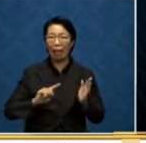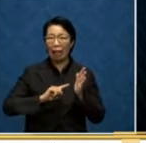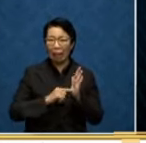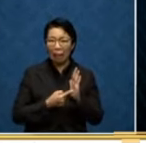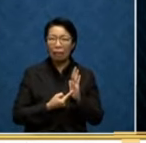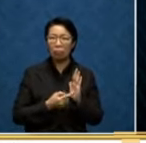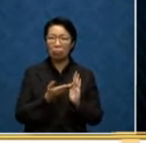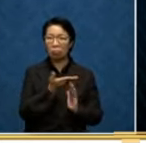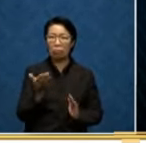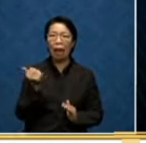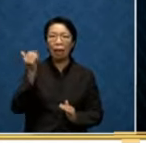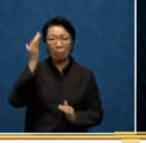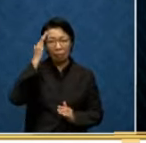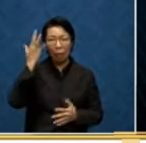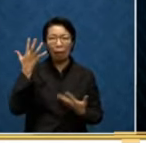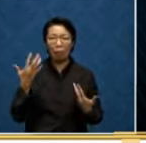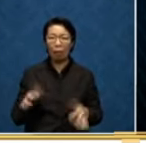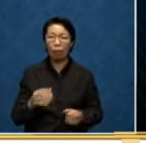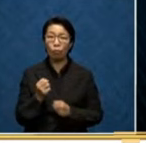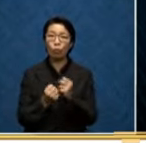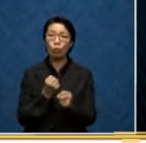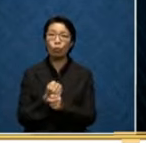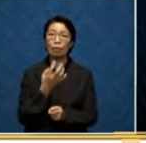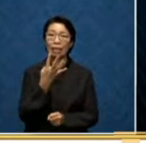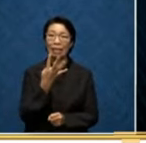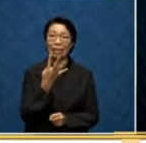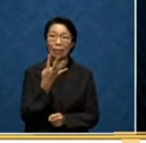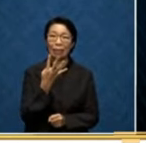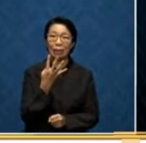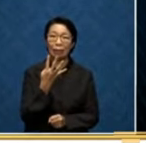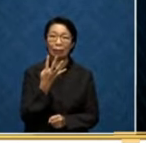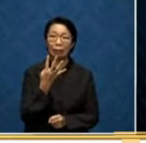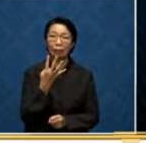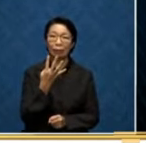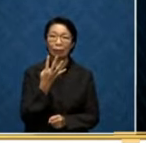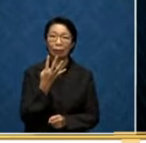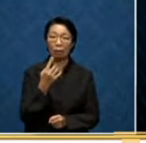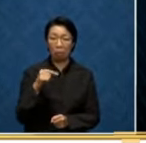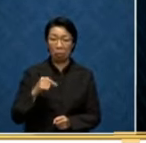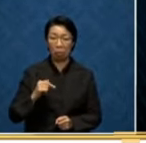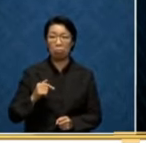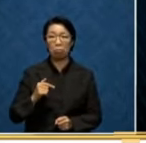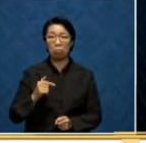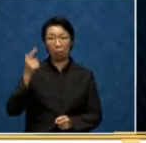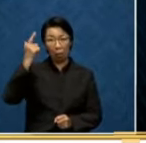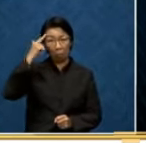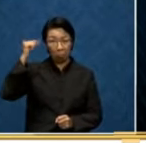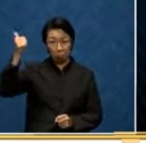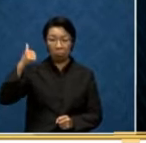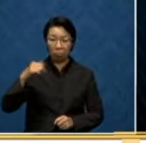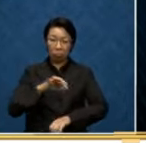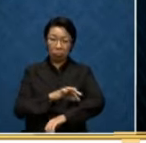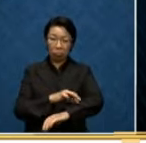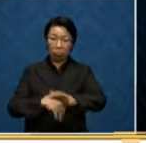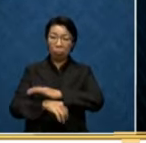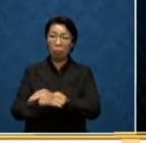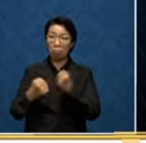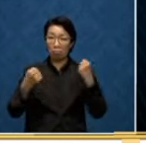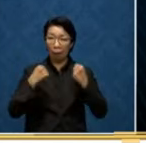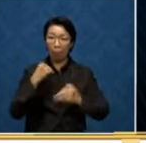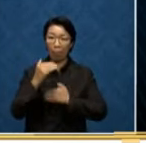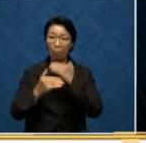ที่ทราบกันดีว่าช่วง4ปีเป็นช่วงที่พัฒนาการของเด็กเนี่ยจะเริ่มมีความ